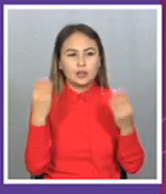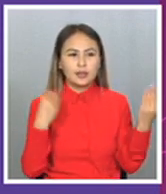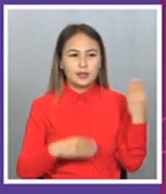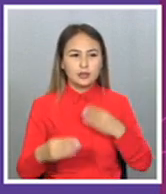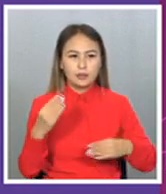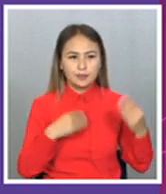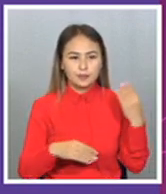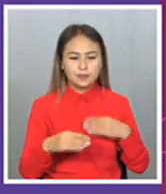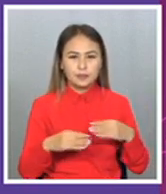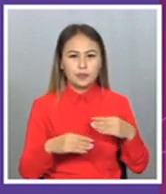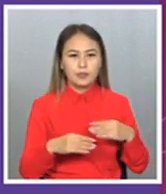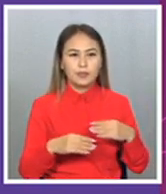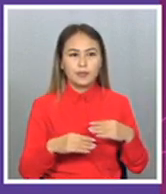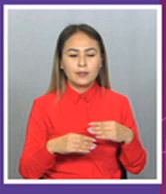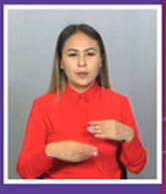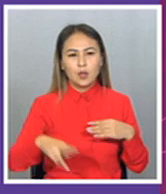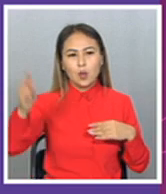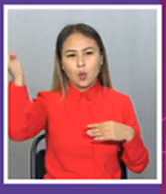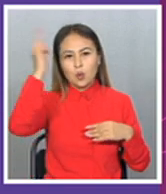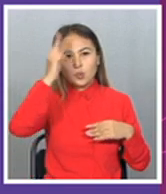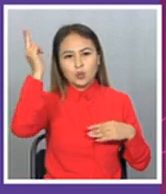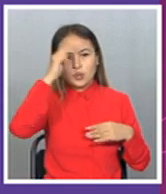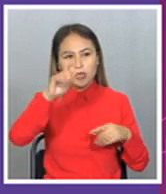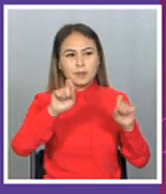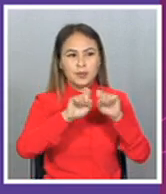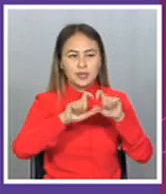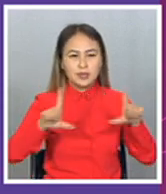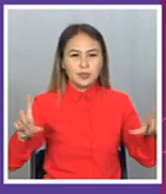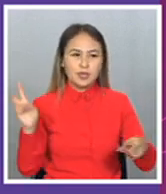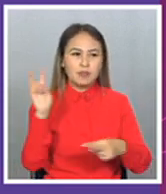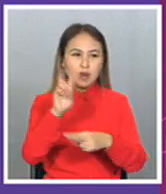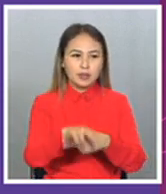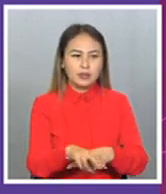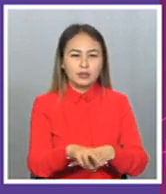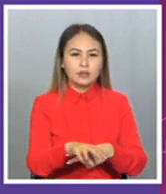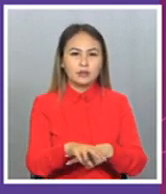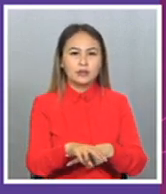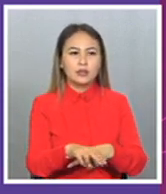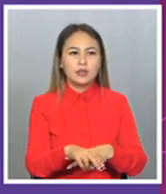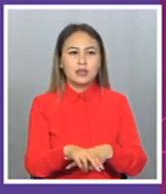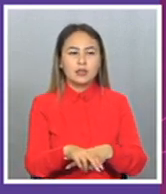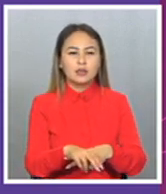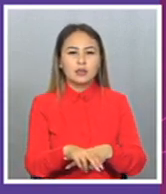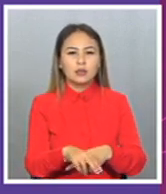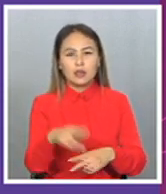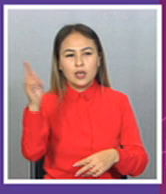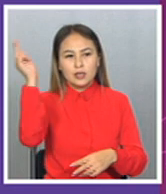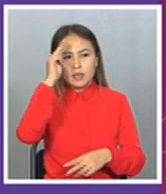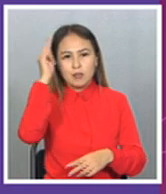Адамдар жылы киінді. Оқушылар мектепке